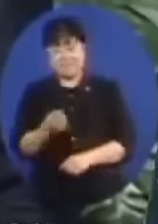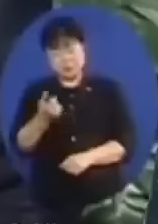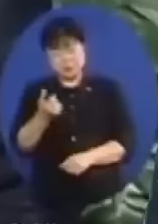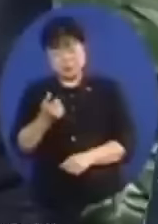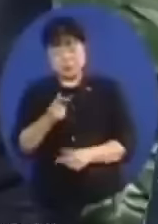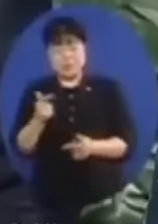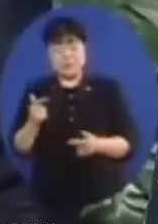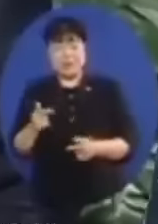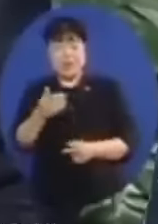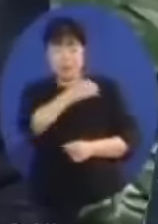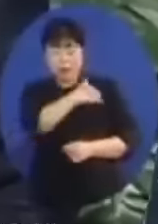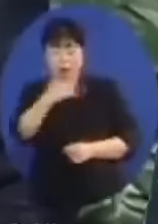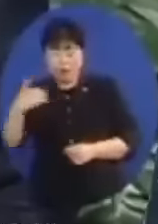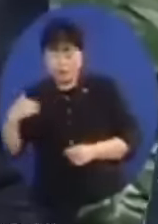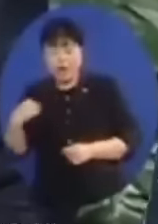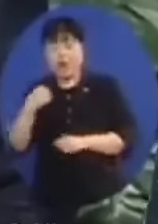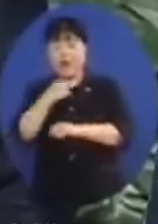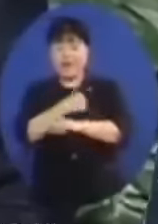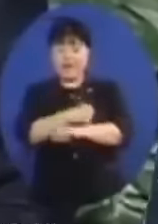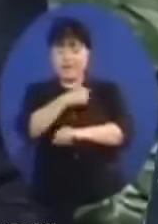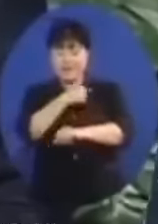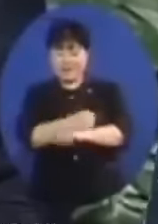찰랑찰랑하여 아니면 능력하여